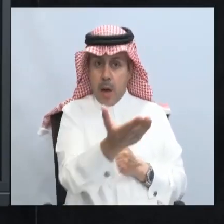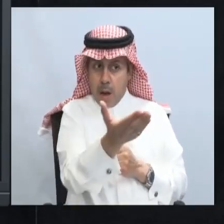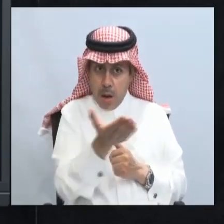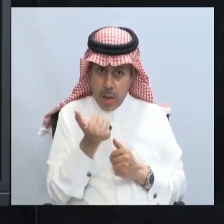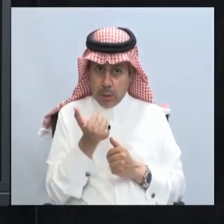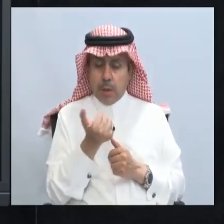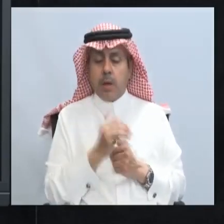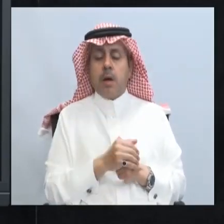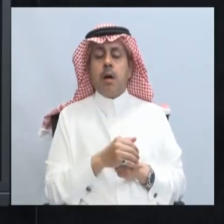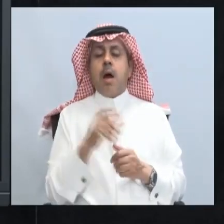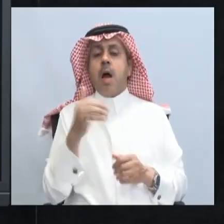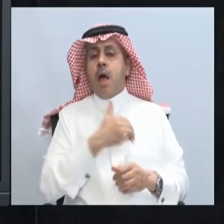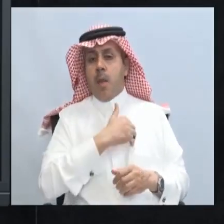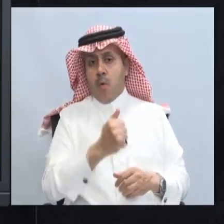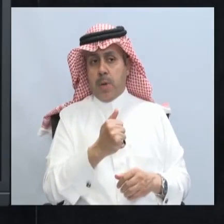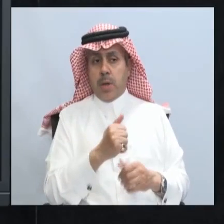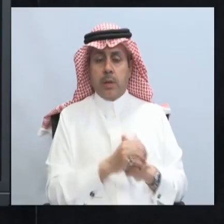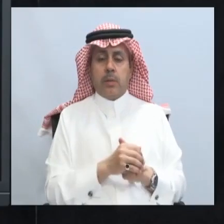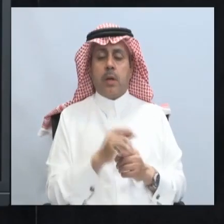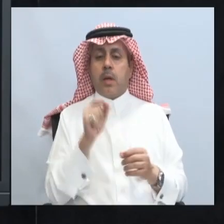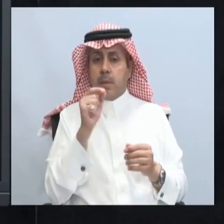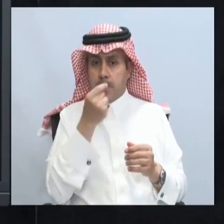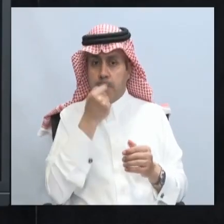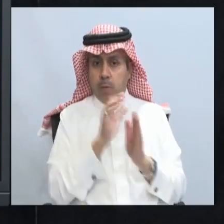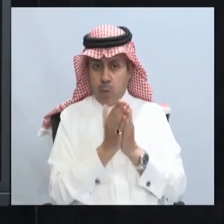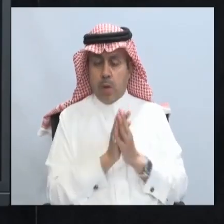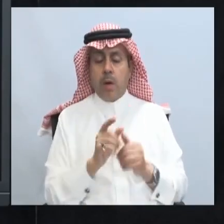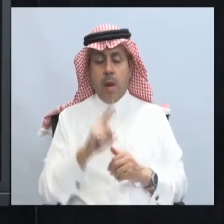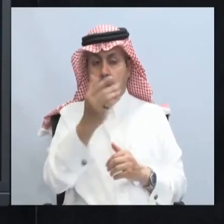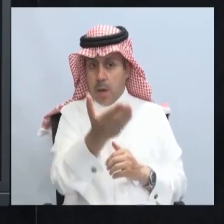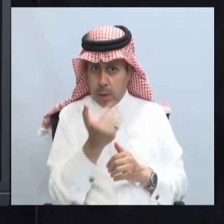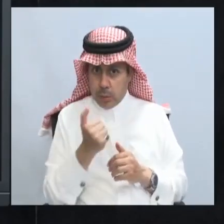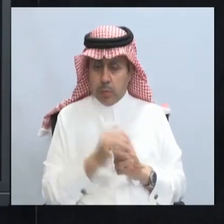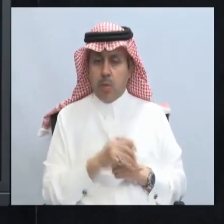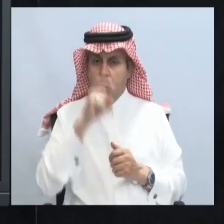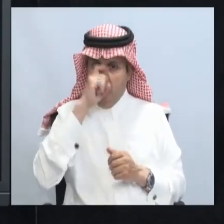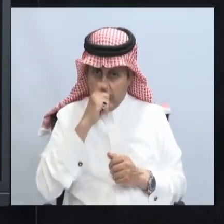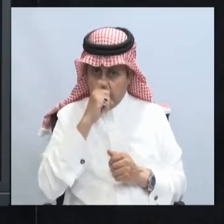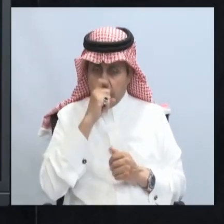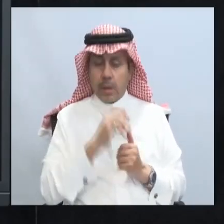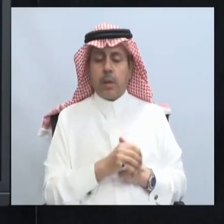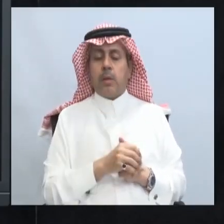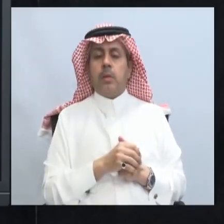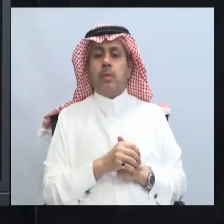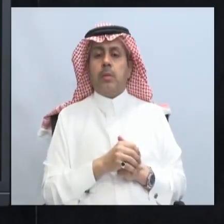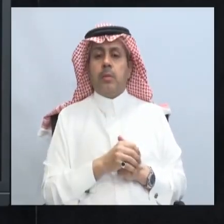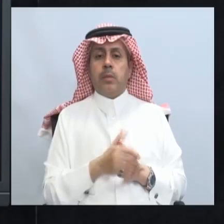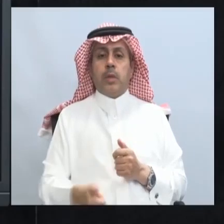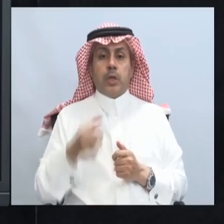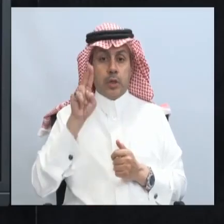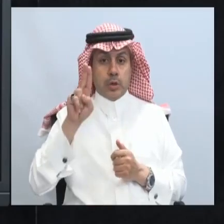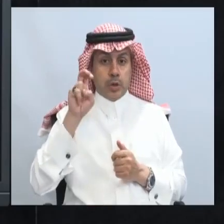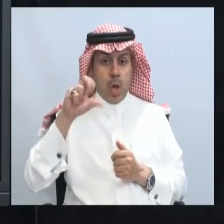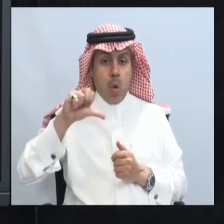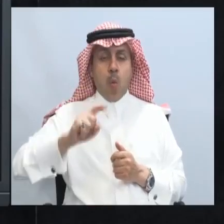بذلك عندما قال في كتابه يا ايها الذين امنوا اتقوا الله حق تقاته ولا تموتن الا وانتم مسلمون بعد ذلك